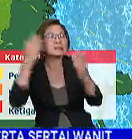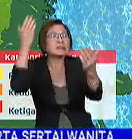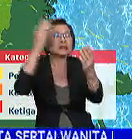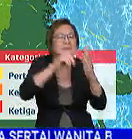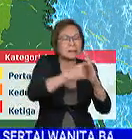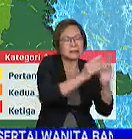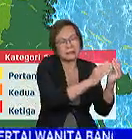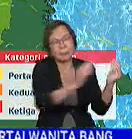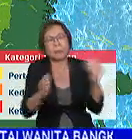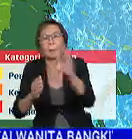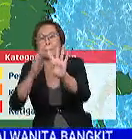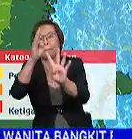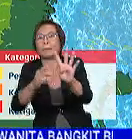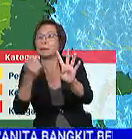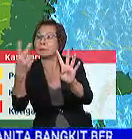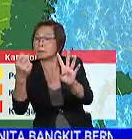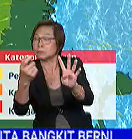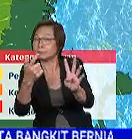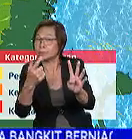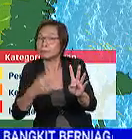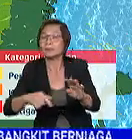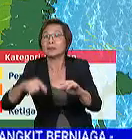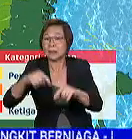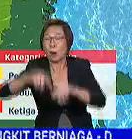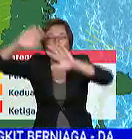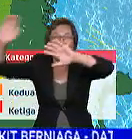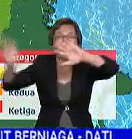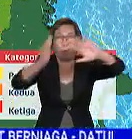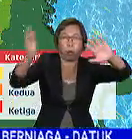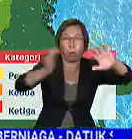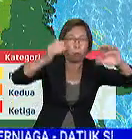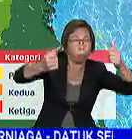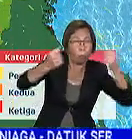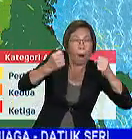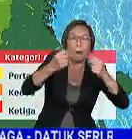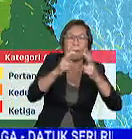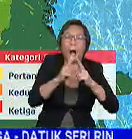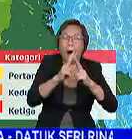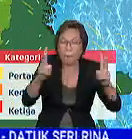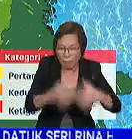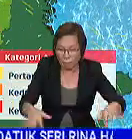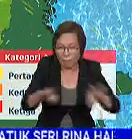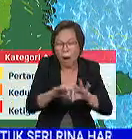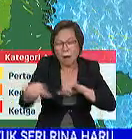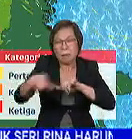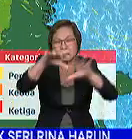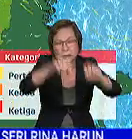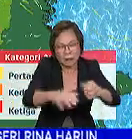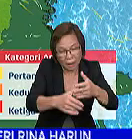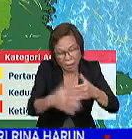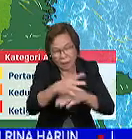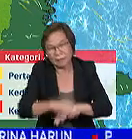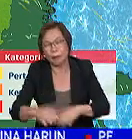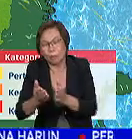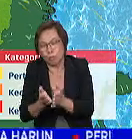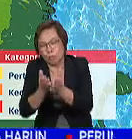ke 4 Disember nanti. Oleh itu, keadaan ini adalah amat berbahaya untuk aktiviti menangkap ikan, bot-bot kecil